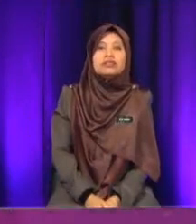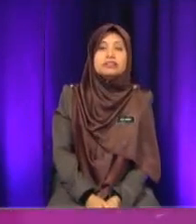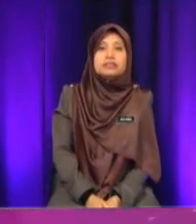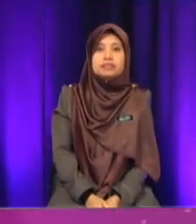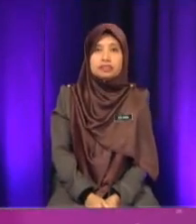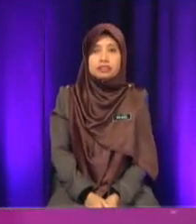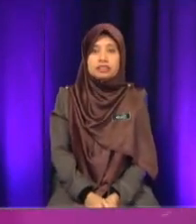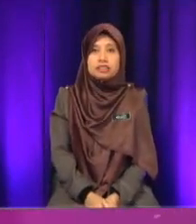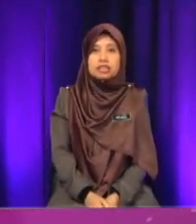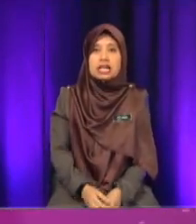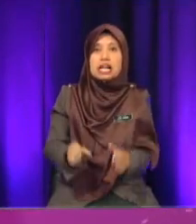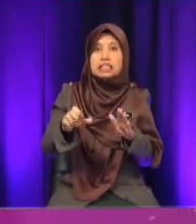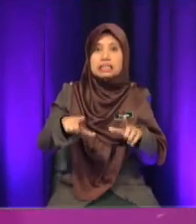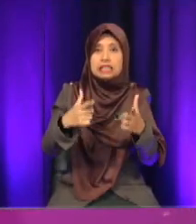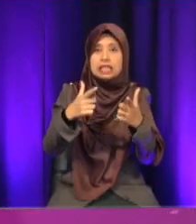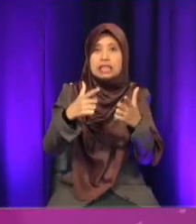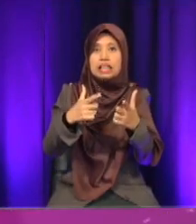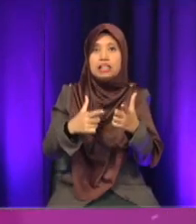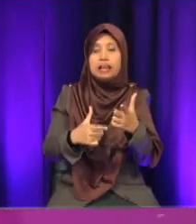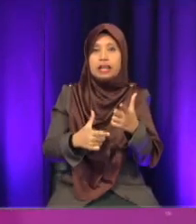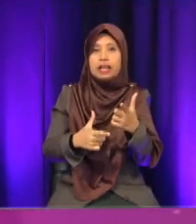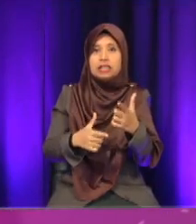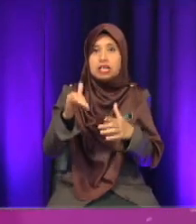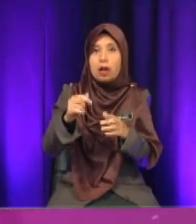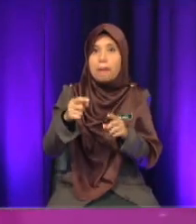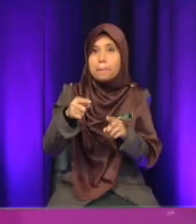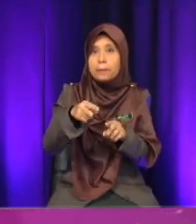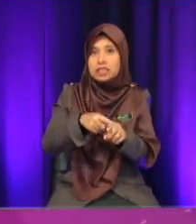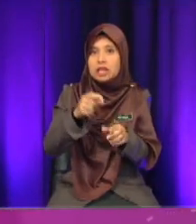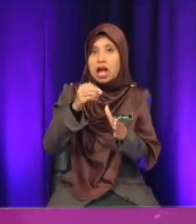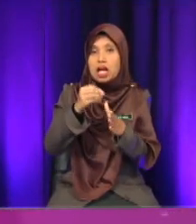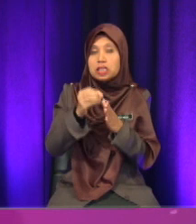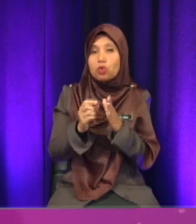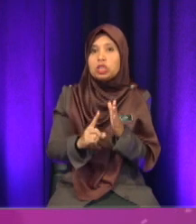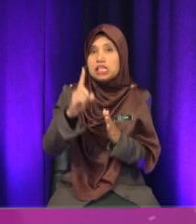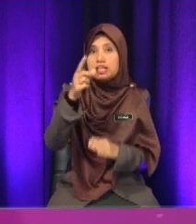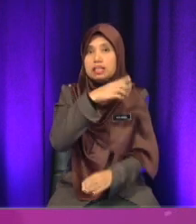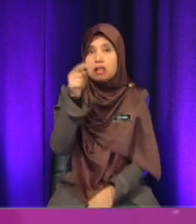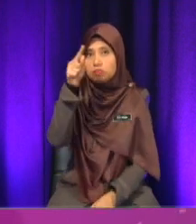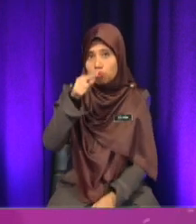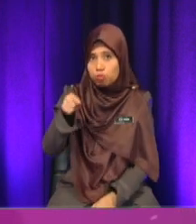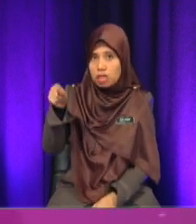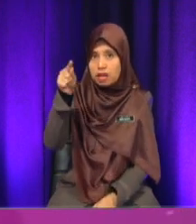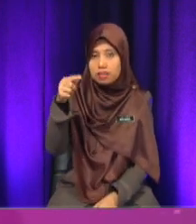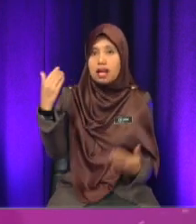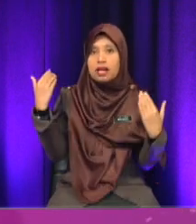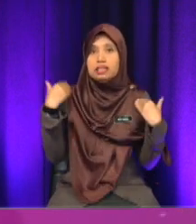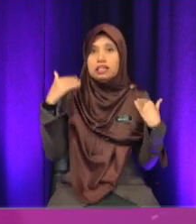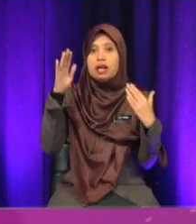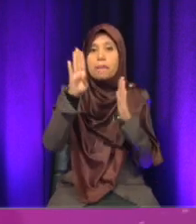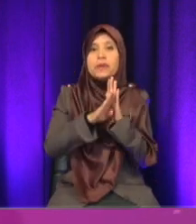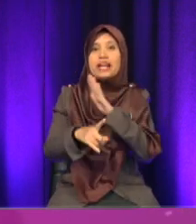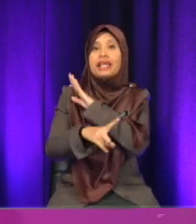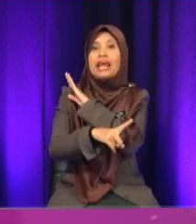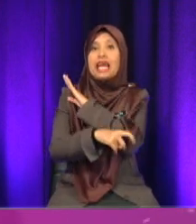Oke dan selain dapat huruf yang panjang ataupun yang tinggi huruf bulat satu lagi adalah huruf berekoh berikut